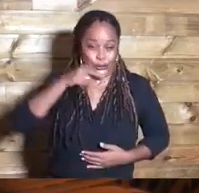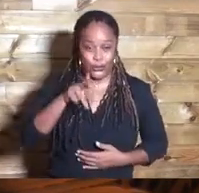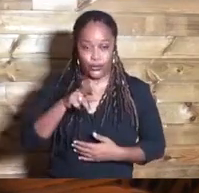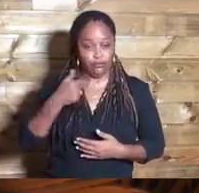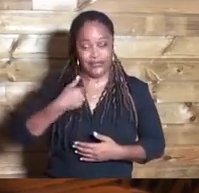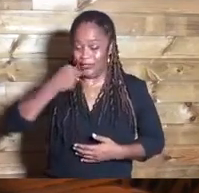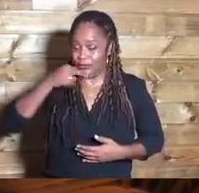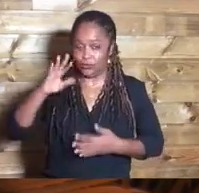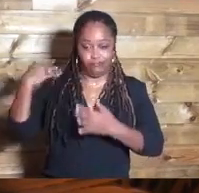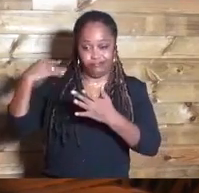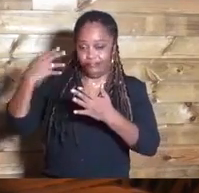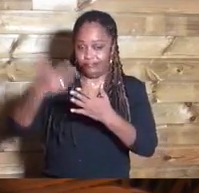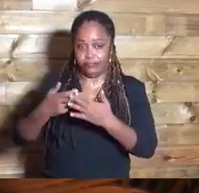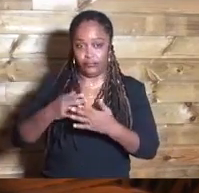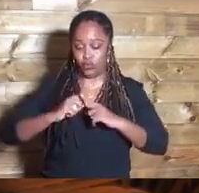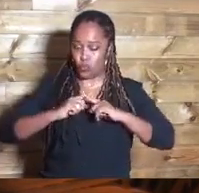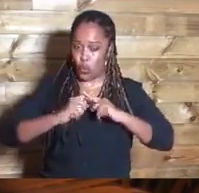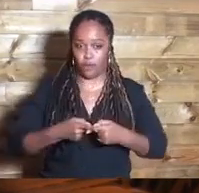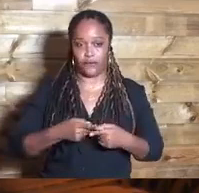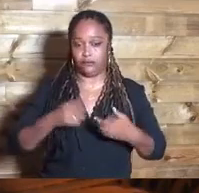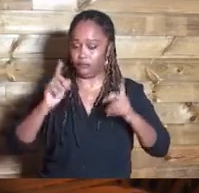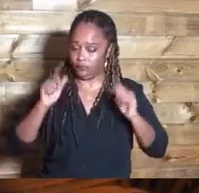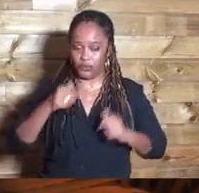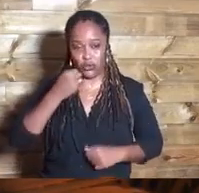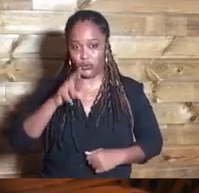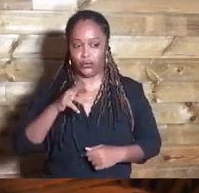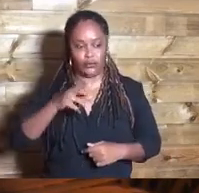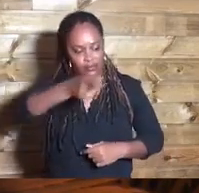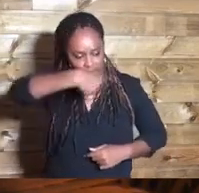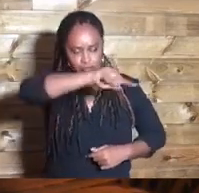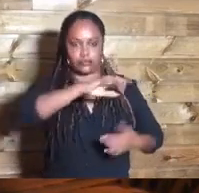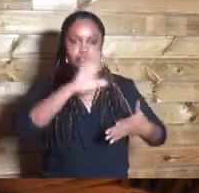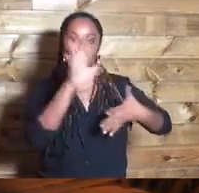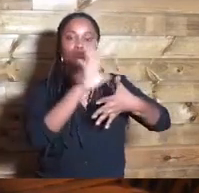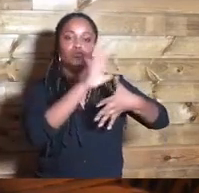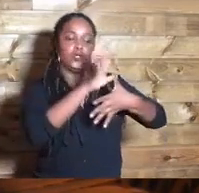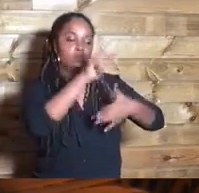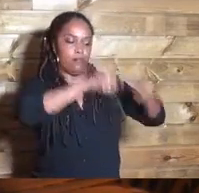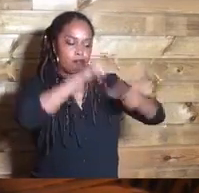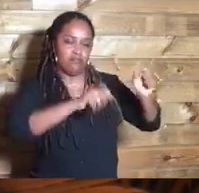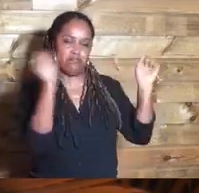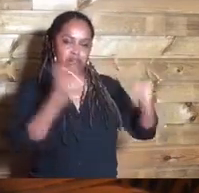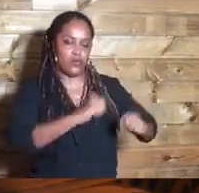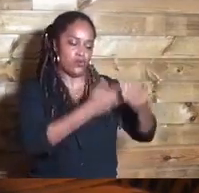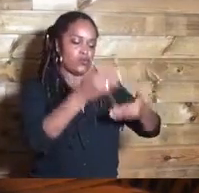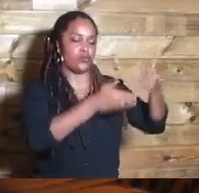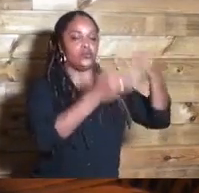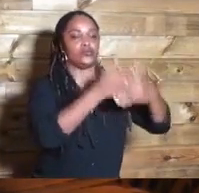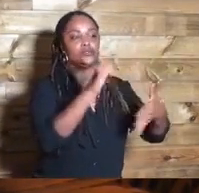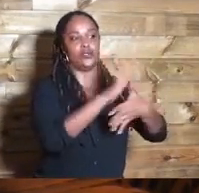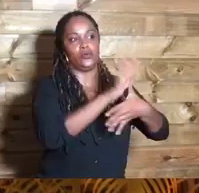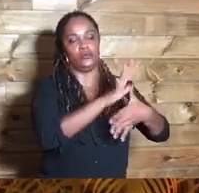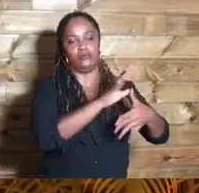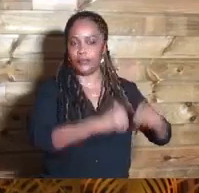ni Guadeloupéens vaillants qui peut construire pays à yo. Et nous commençons tous les jours dans tous les domaines. Je dis, je petit en nous,